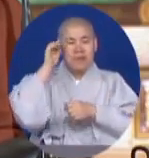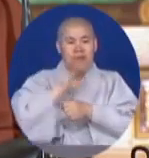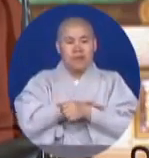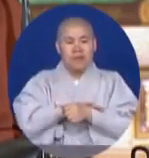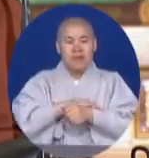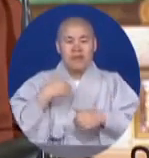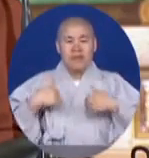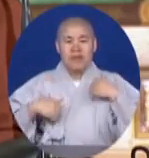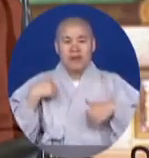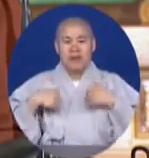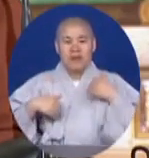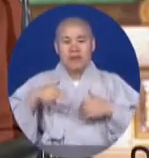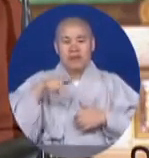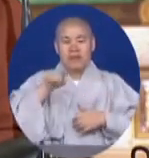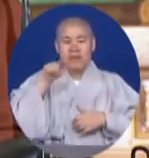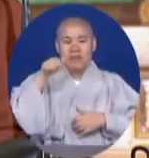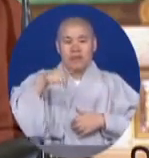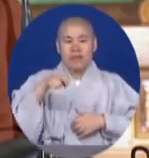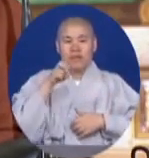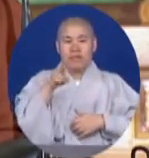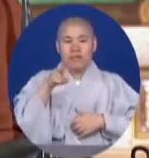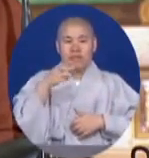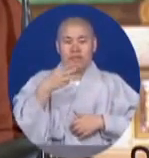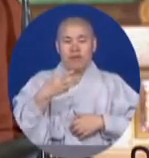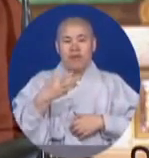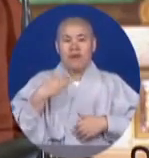정멸낙이라고 하는 것은 생사 없는 낙이 있어요.